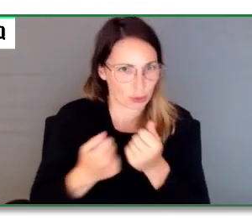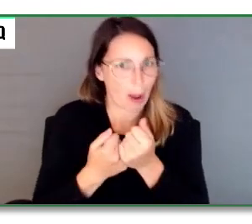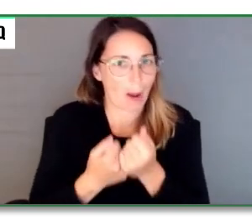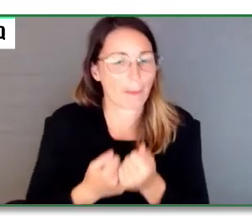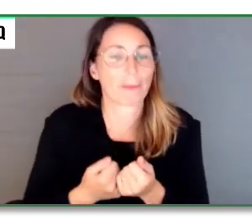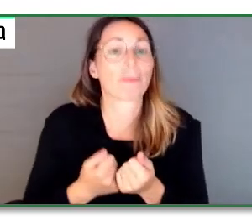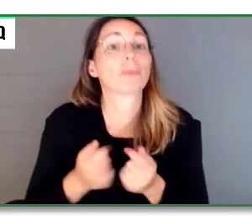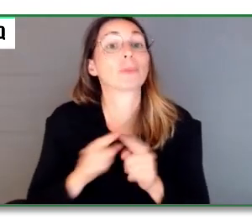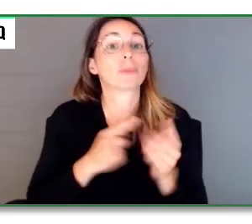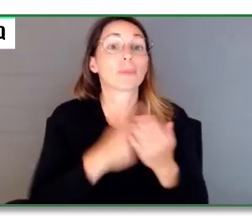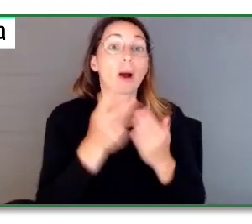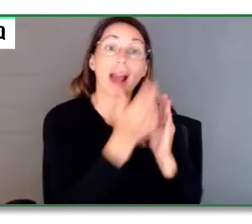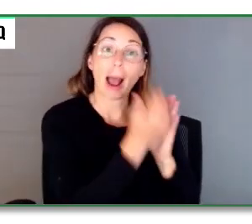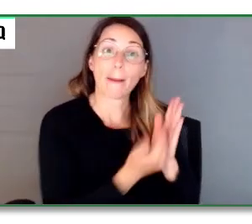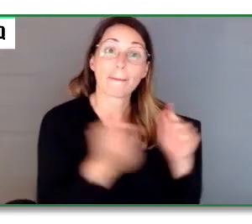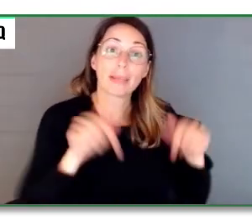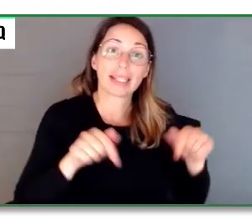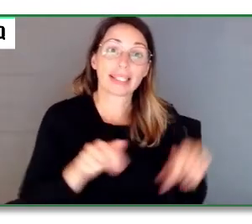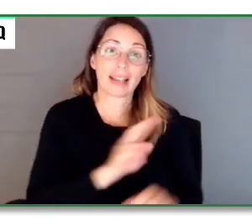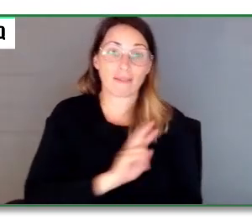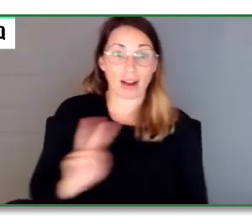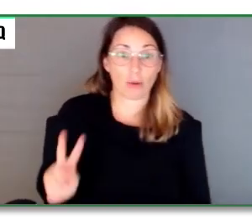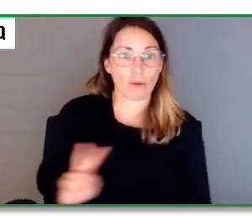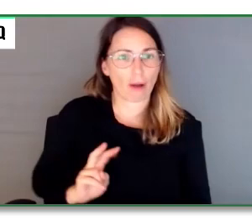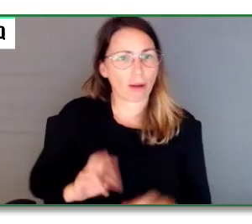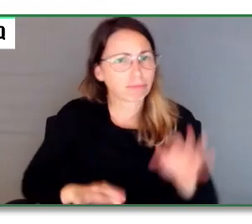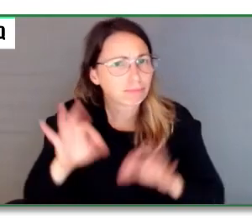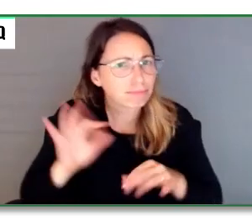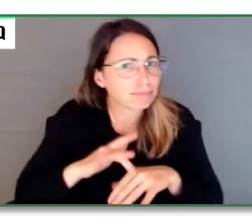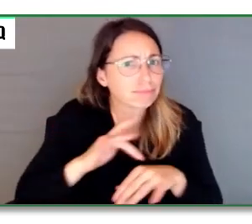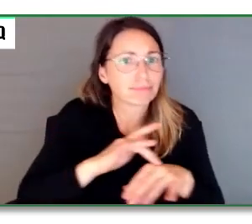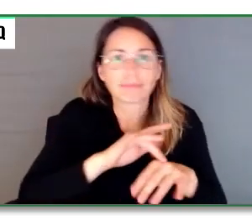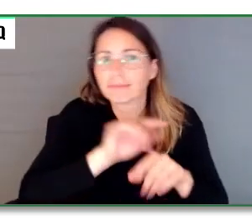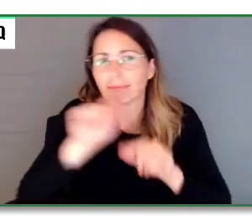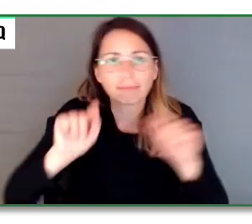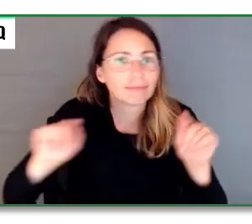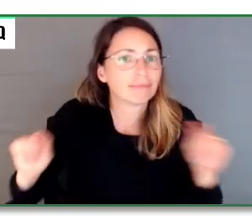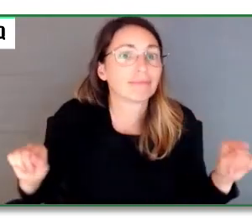Vancouver, nous explorons de nombreuses régions sauvages et de nombreux parcs.